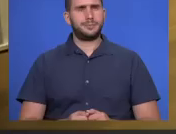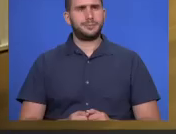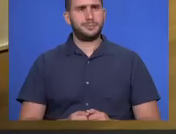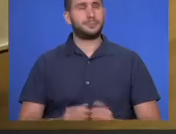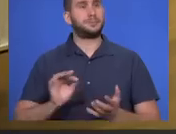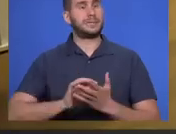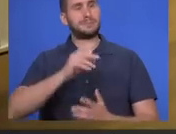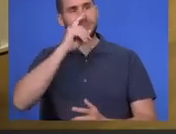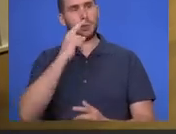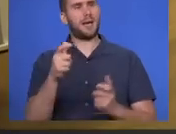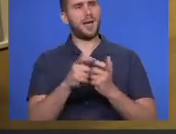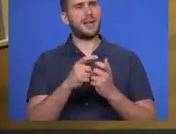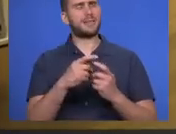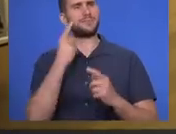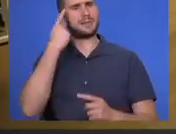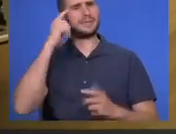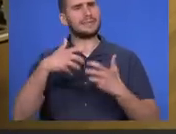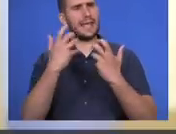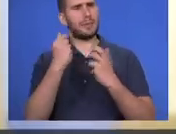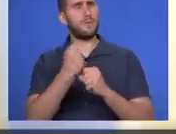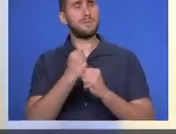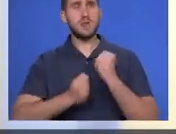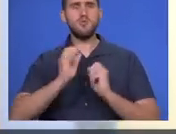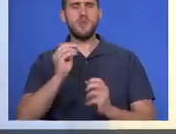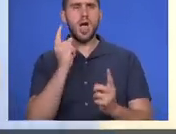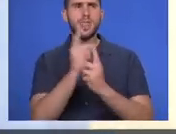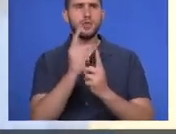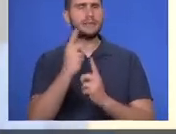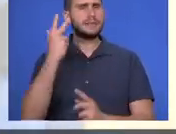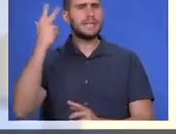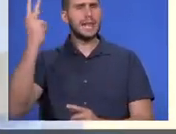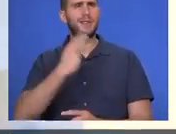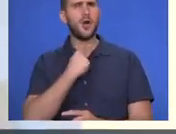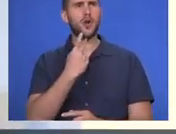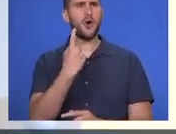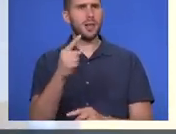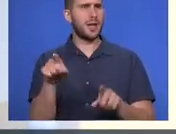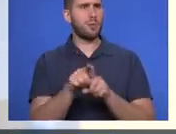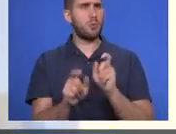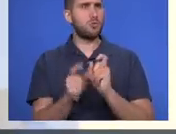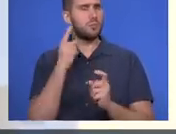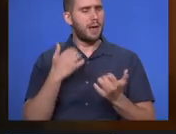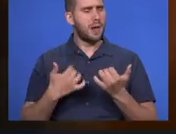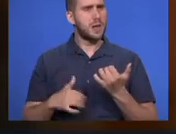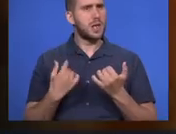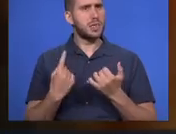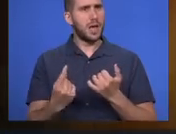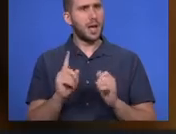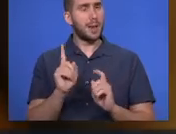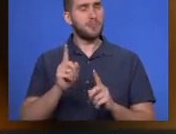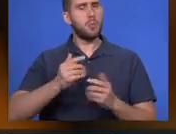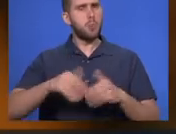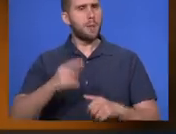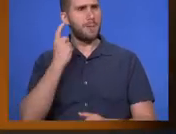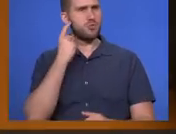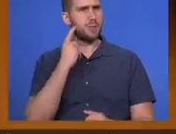במשרדים הצנועים של חברת הסטארט-אפ הזאת, עובדים קשה כדי להנגיש את הצלילים והקולות, כמו אלו שבוקים מהגיטרה, גם למי